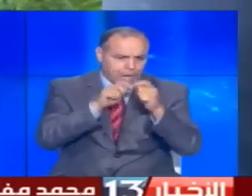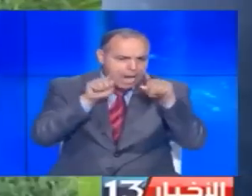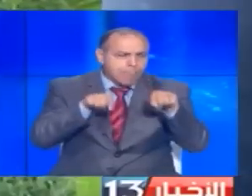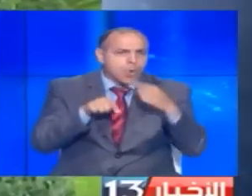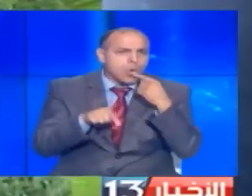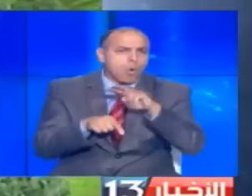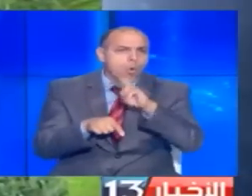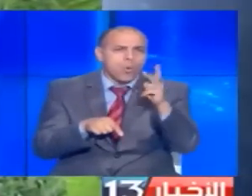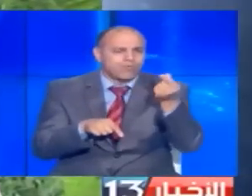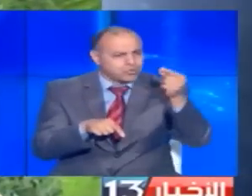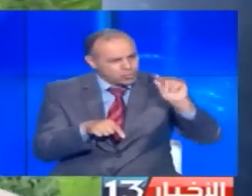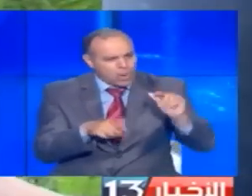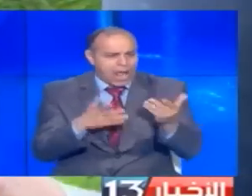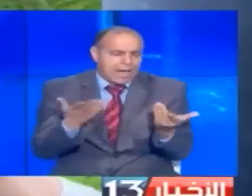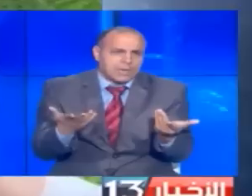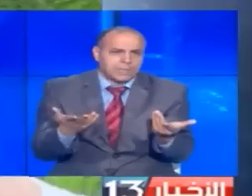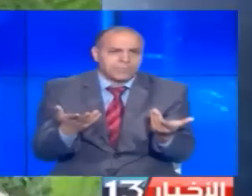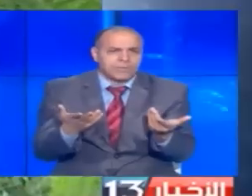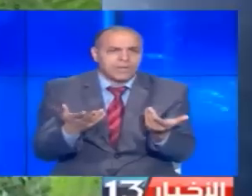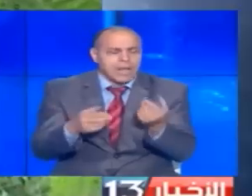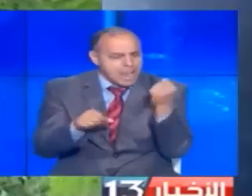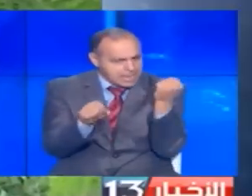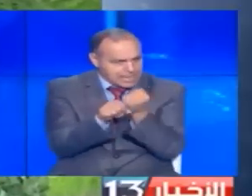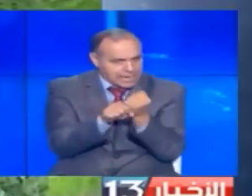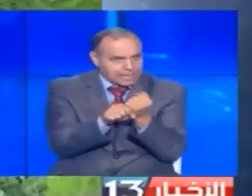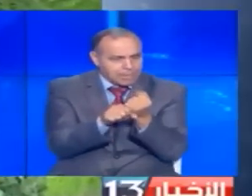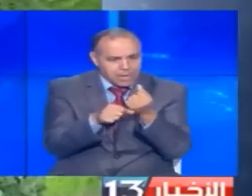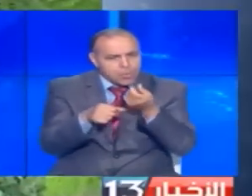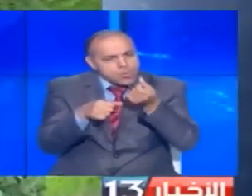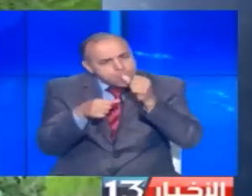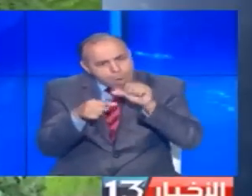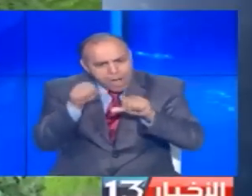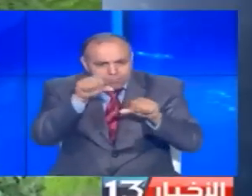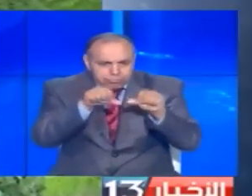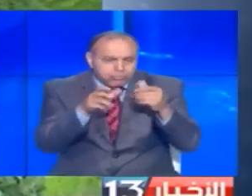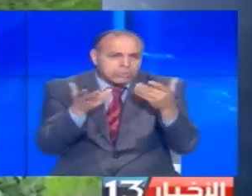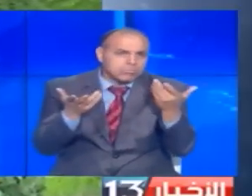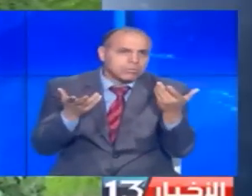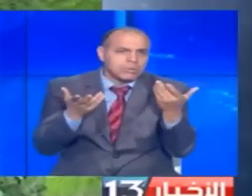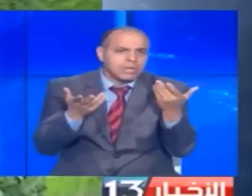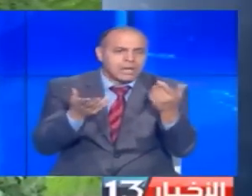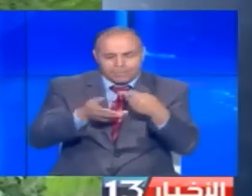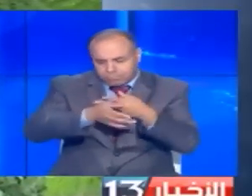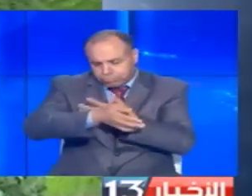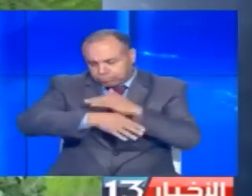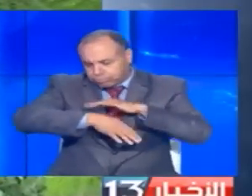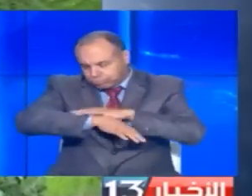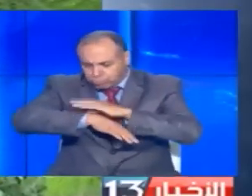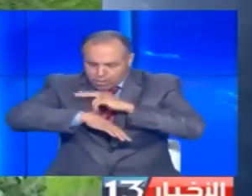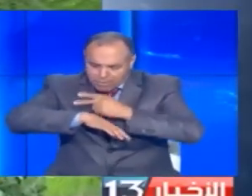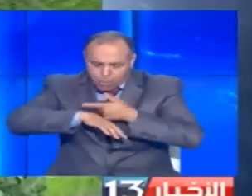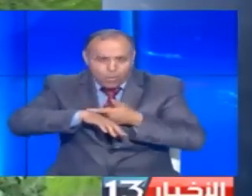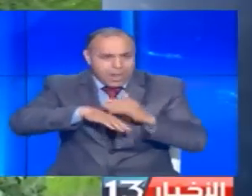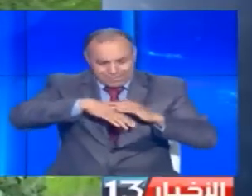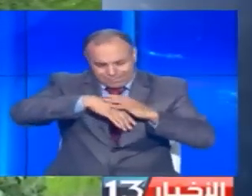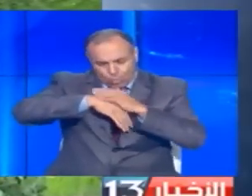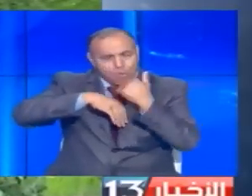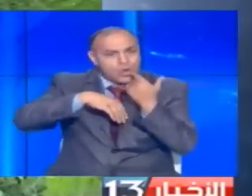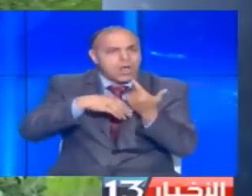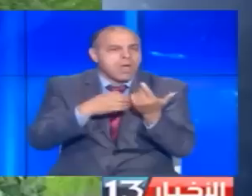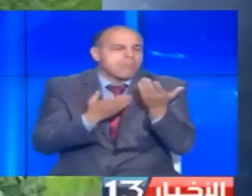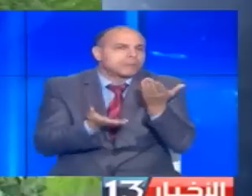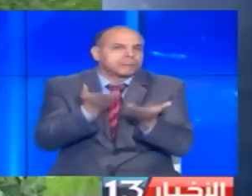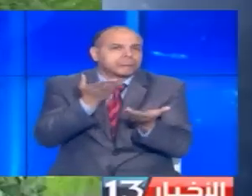لأنه الكلفة أقل ياسر عندما نعمل علاجات مبنية على الأنسجة وتغيير الأنسجة ولو